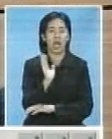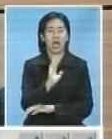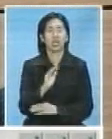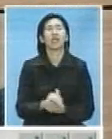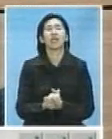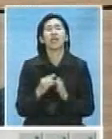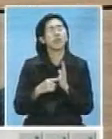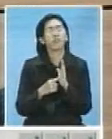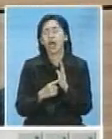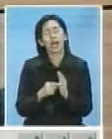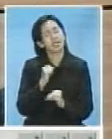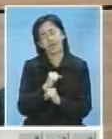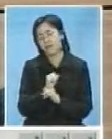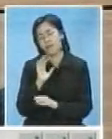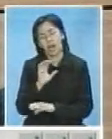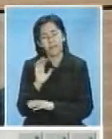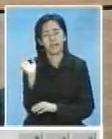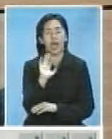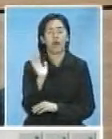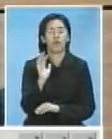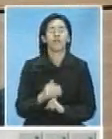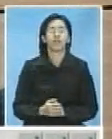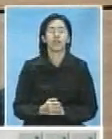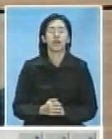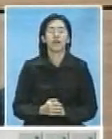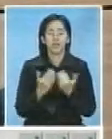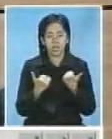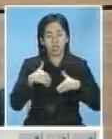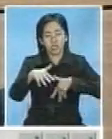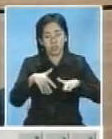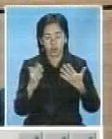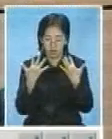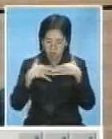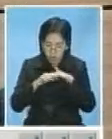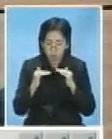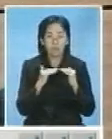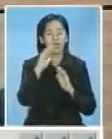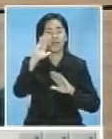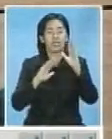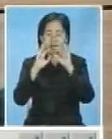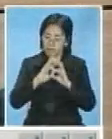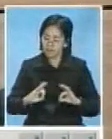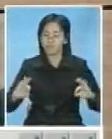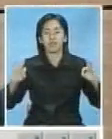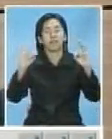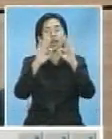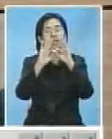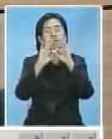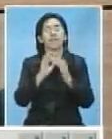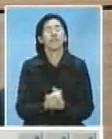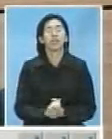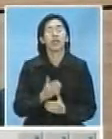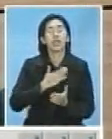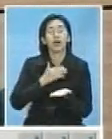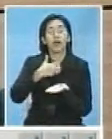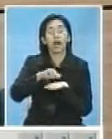แบ็กหรือบิ๊กฟู้ดก็ตามนะคะเพราะฉะนั้นกระบวนการมีส่วนร่วมของประชาธิปไตยถือเป็นเรื่องสำคัญก็เลยต้องเรีย